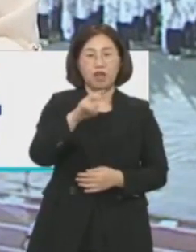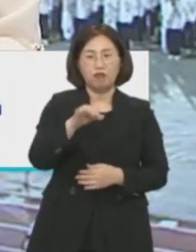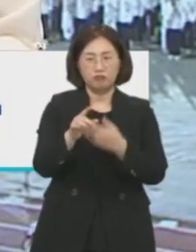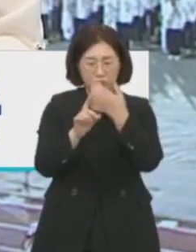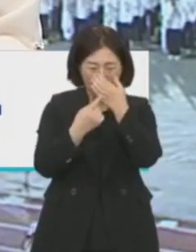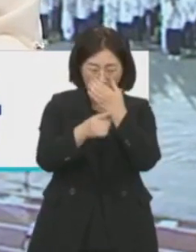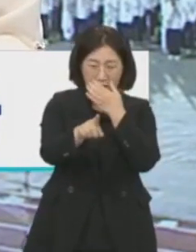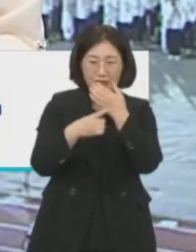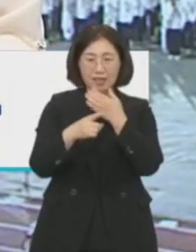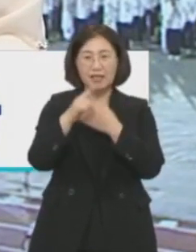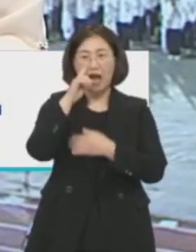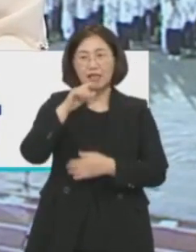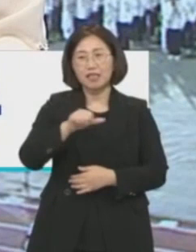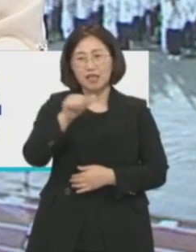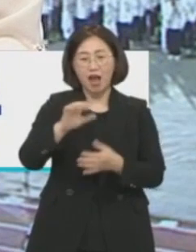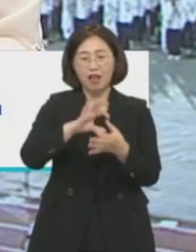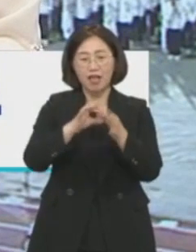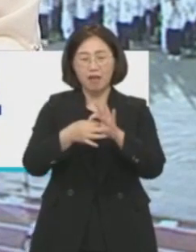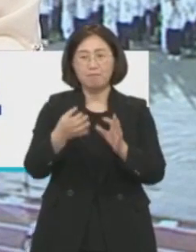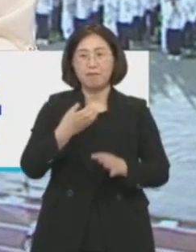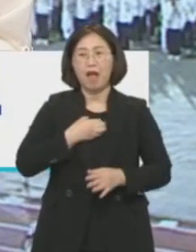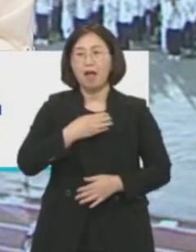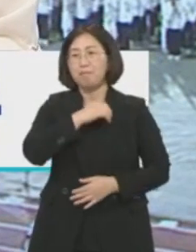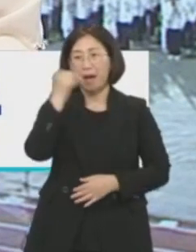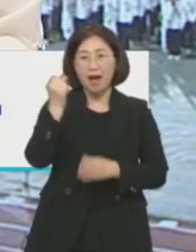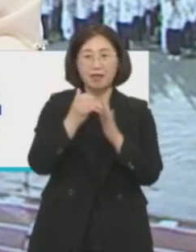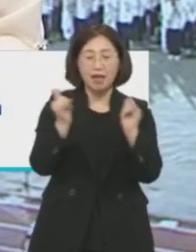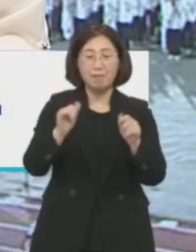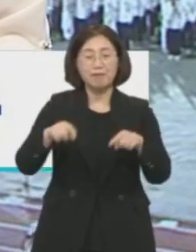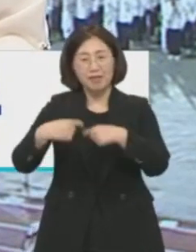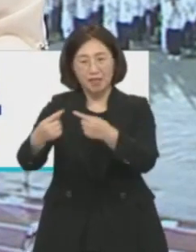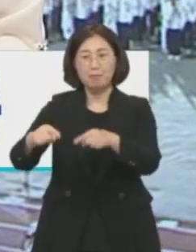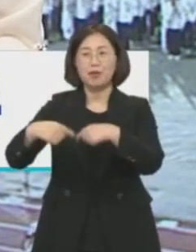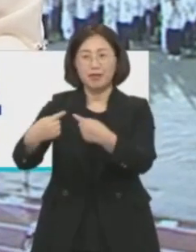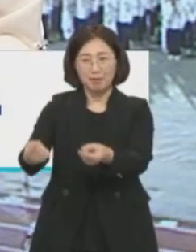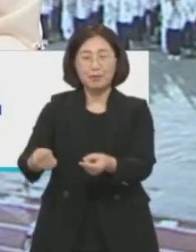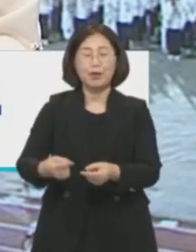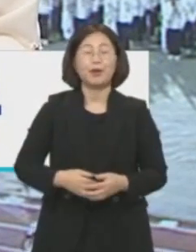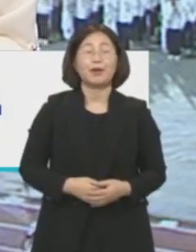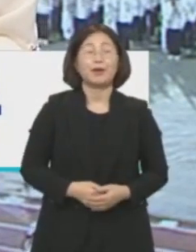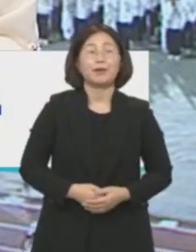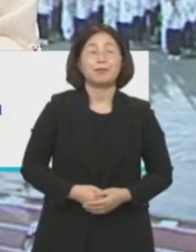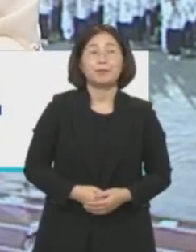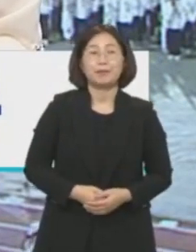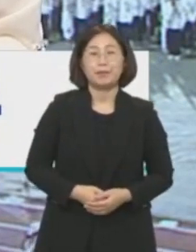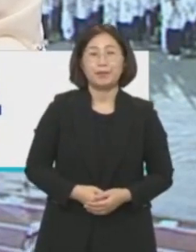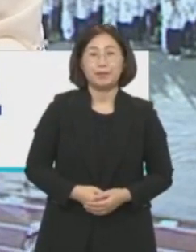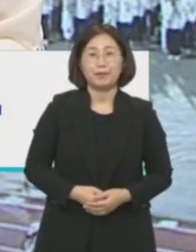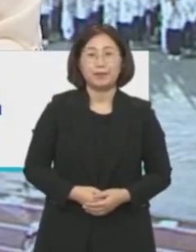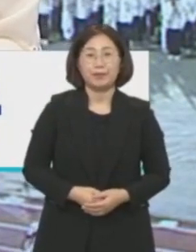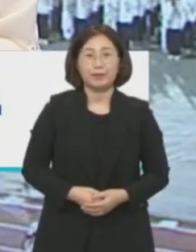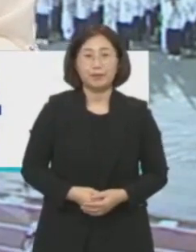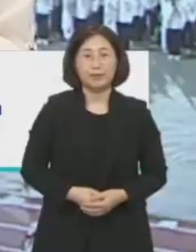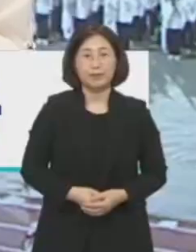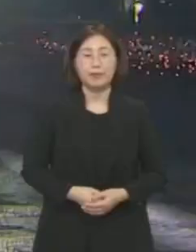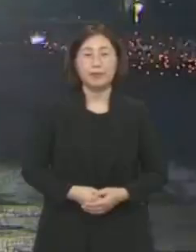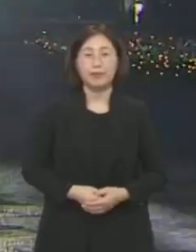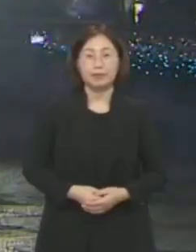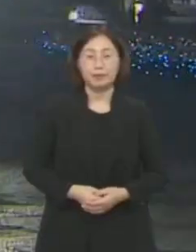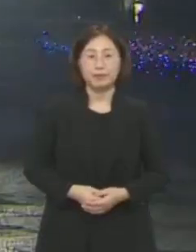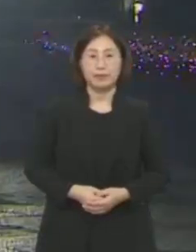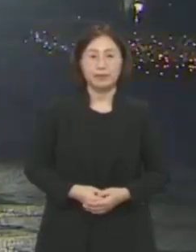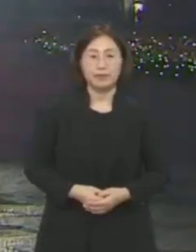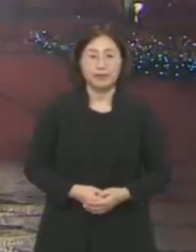등 아시안게임 금메달리스트들이 총출동해 항저우의 감동을 이어갈 예정입니다. 양정진 기자입니다.